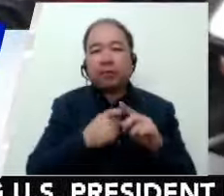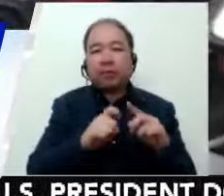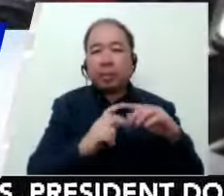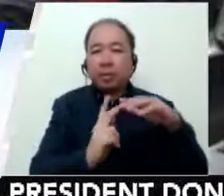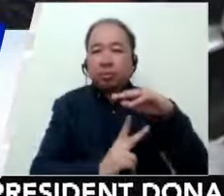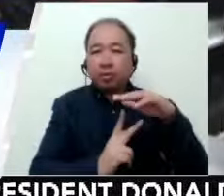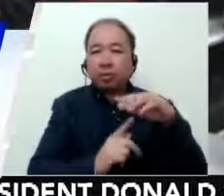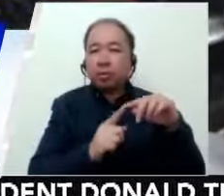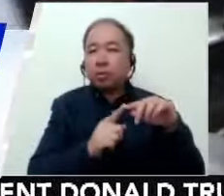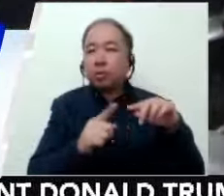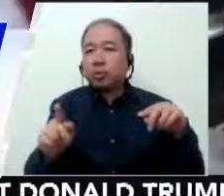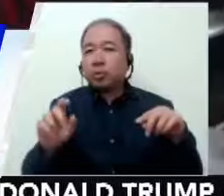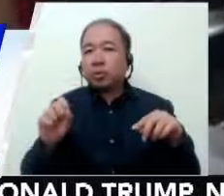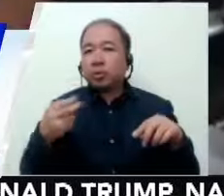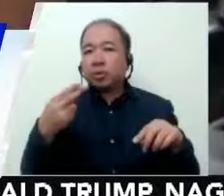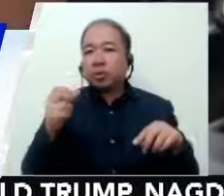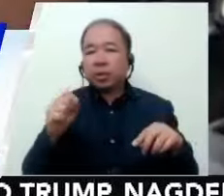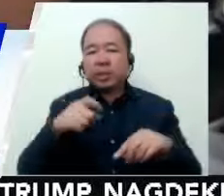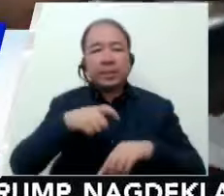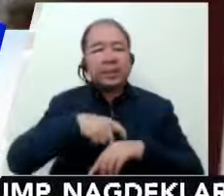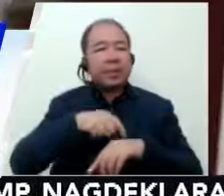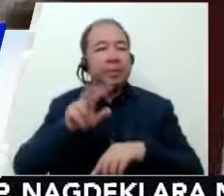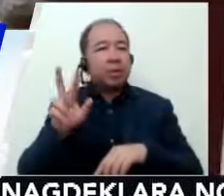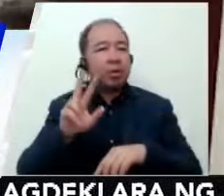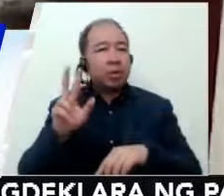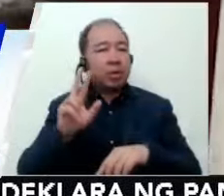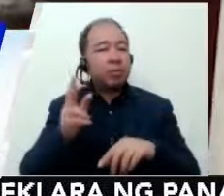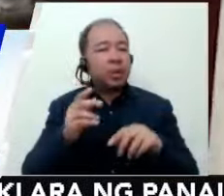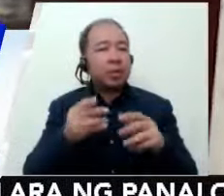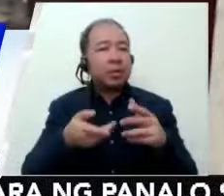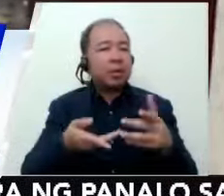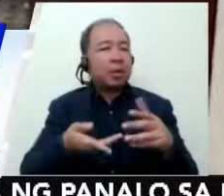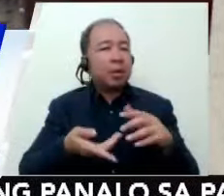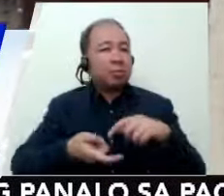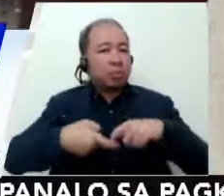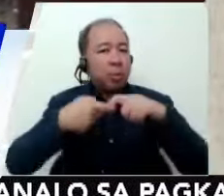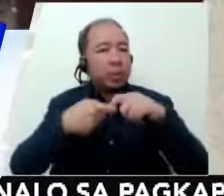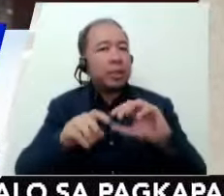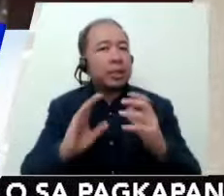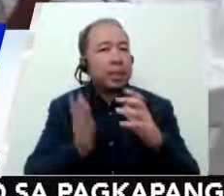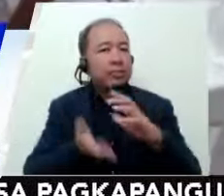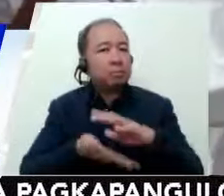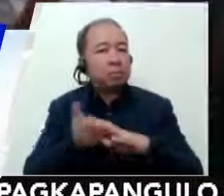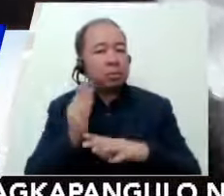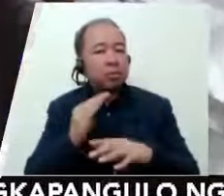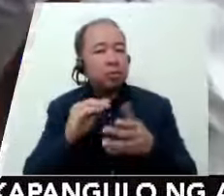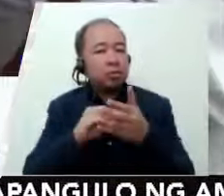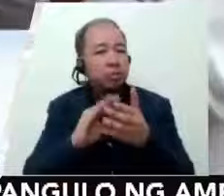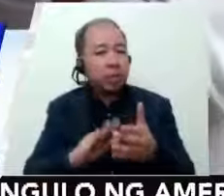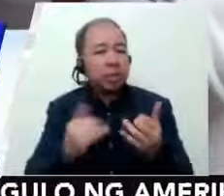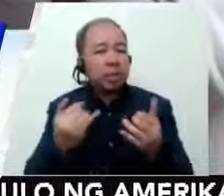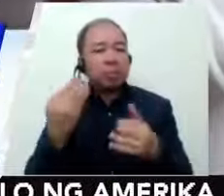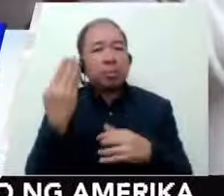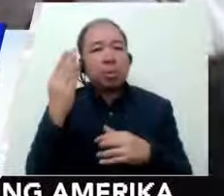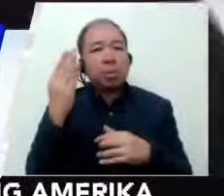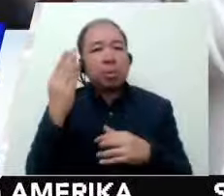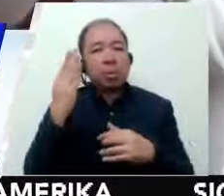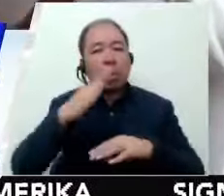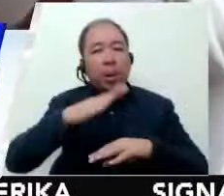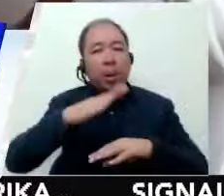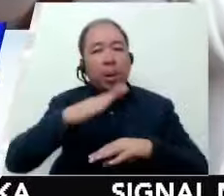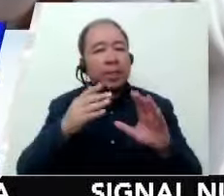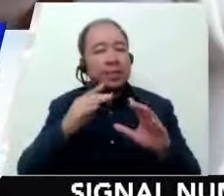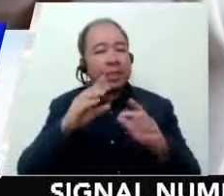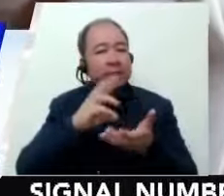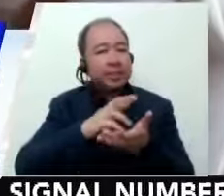ng hapon na magpauwi ng mga estudyante. Naka-blue alert na rin ang City Disaster Response Team bilang paghahanda sa bagyo at sa